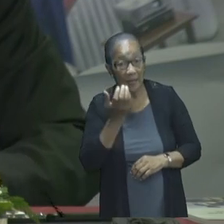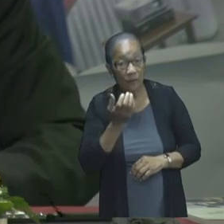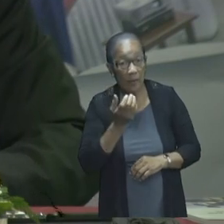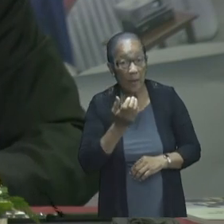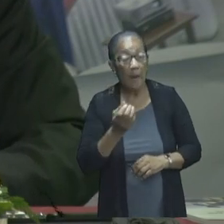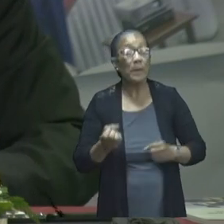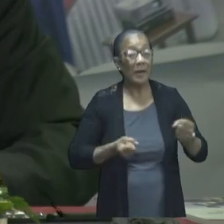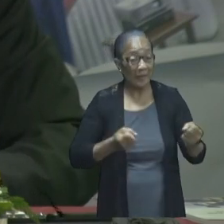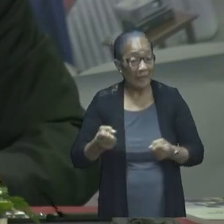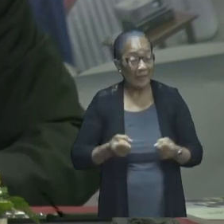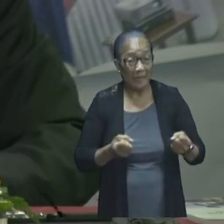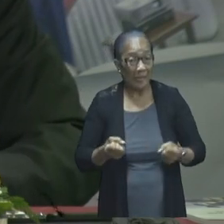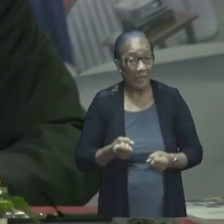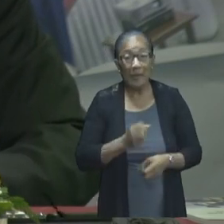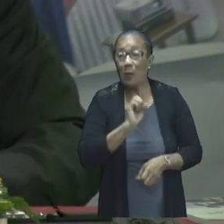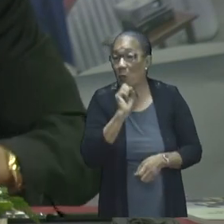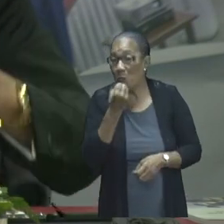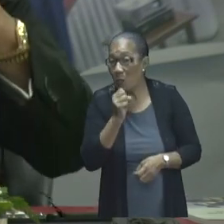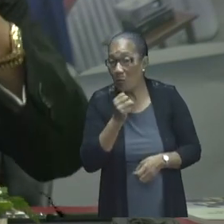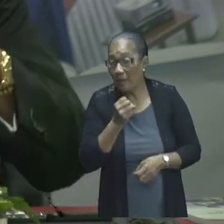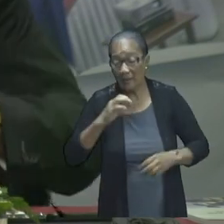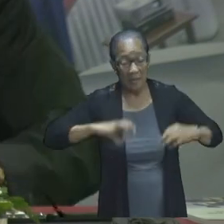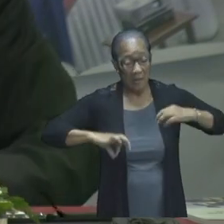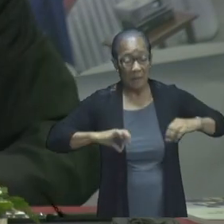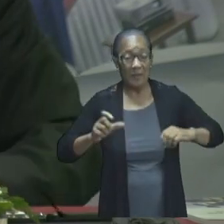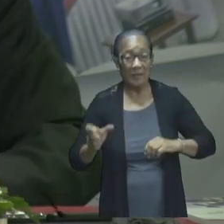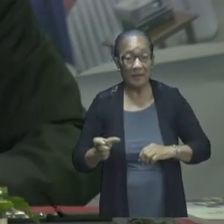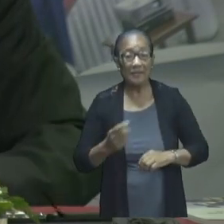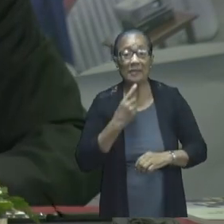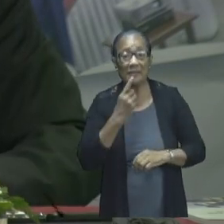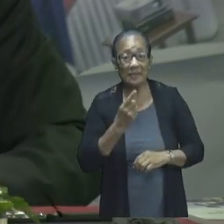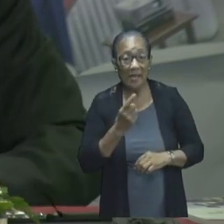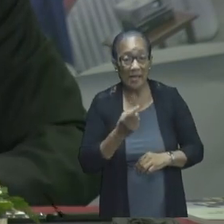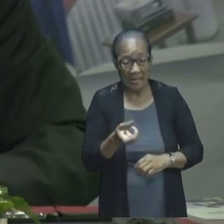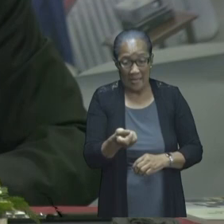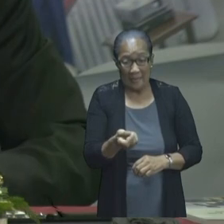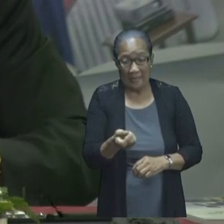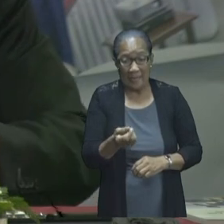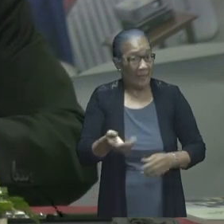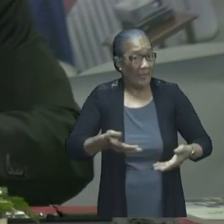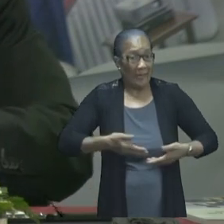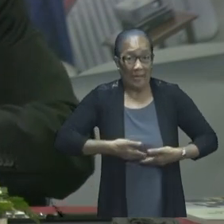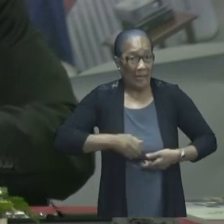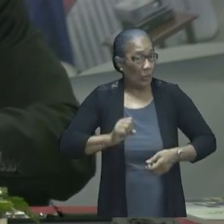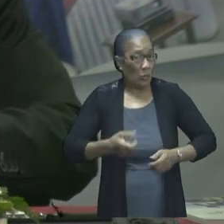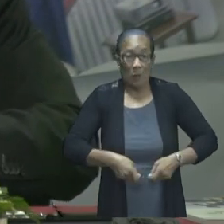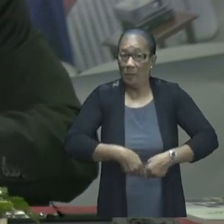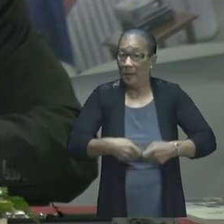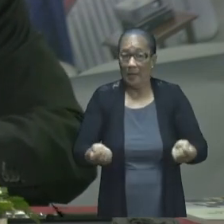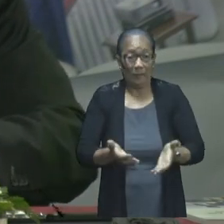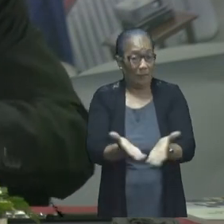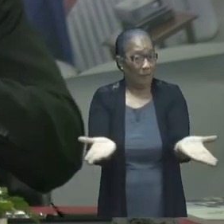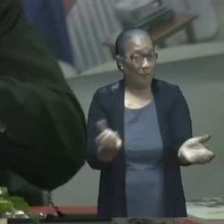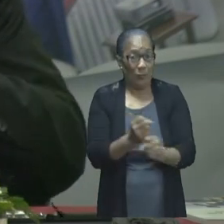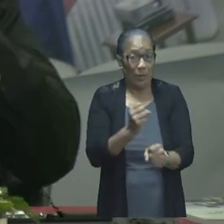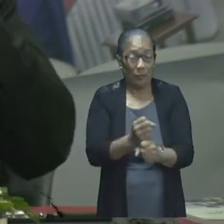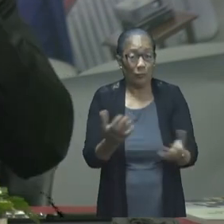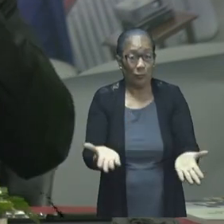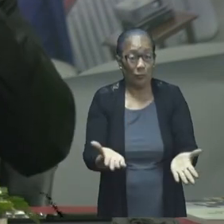makkelijk van de ministers klagen dat ze onvoldoende geld hebben om beleid te gaan waarom indicatie te geven